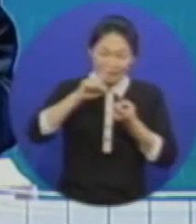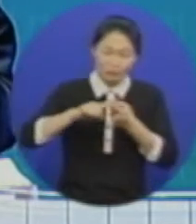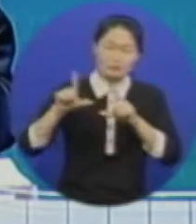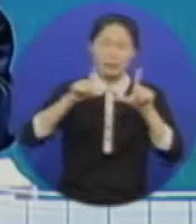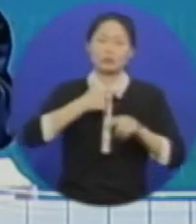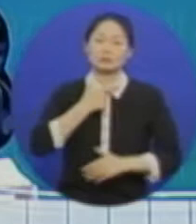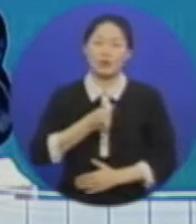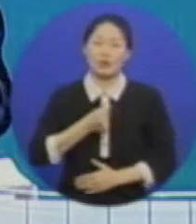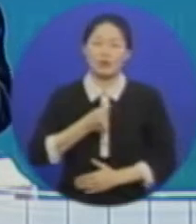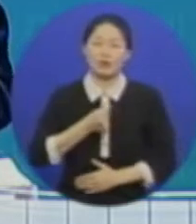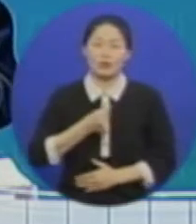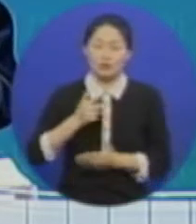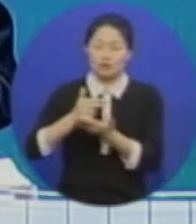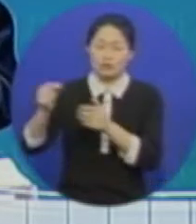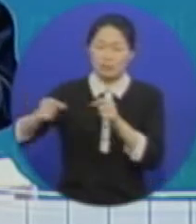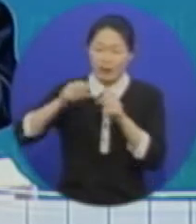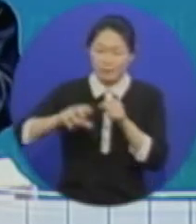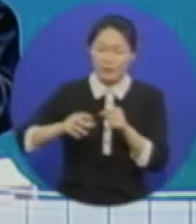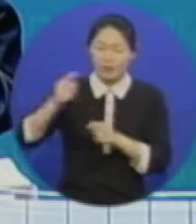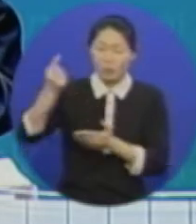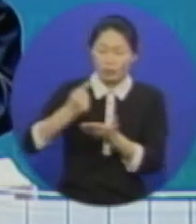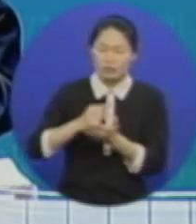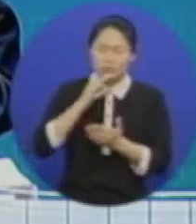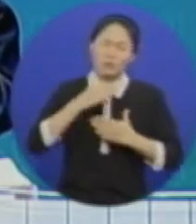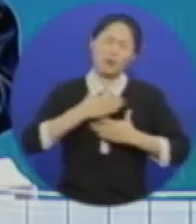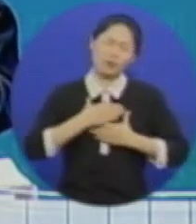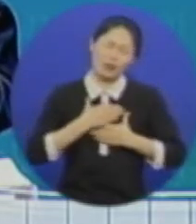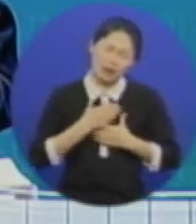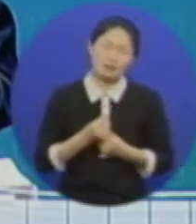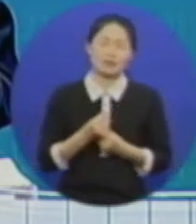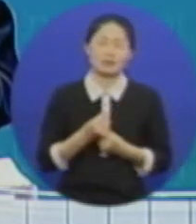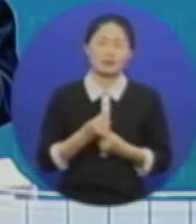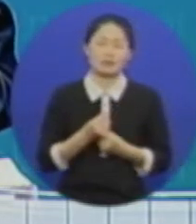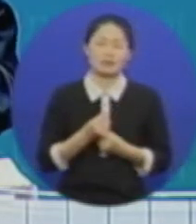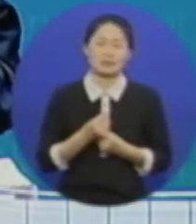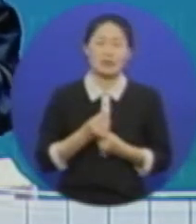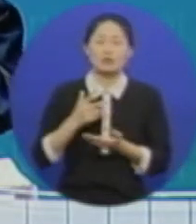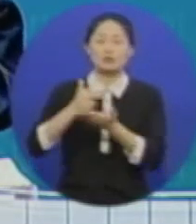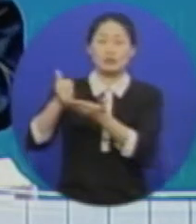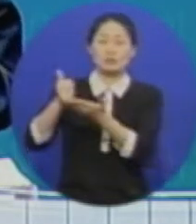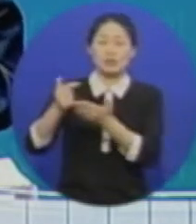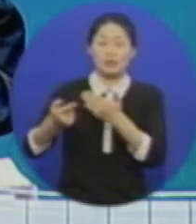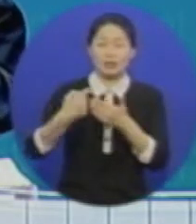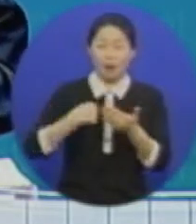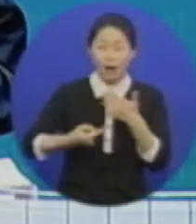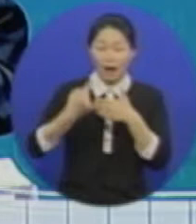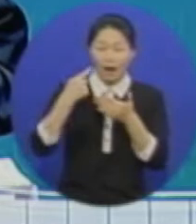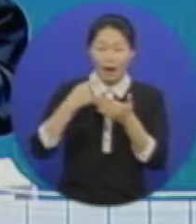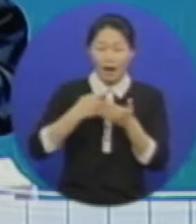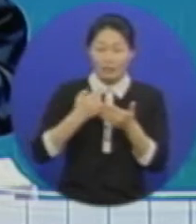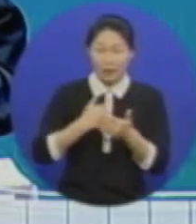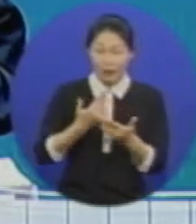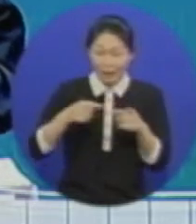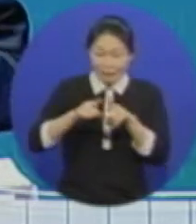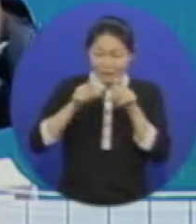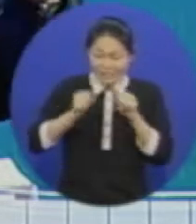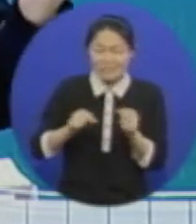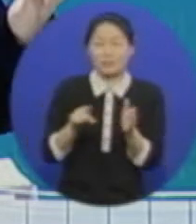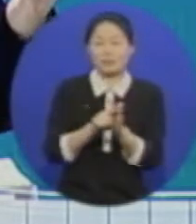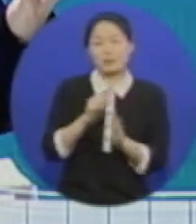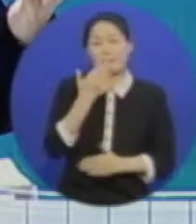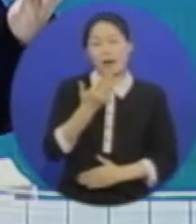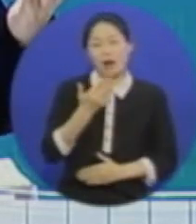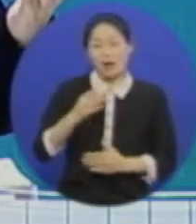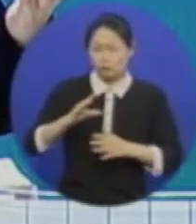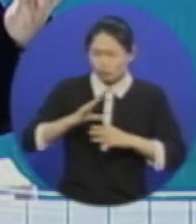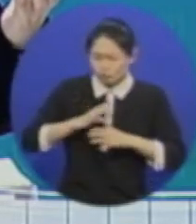싶어요 주님 앞에 나온 것이 그렇게 편안해요 주님이 나와 함께 계신게 믿어줘요 두려움이